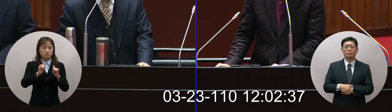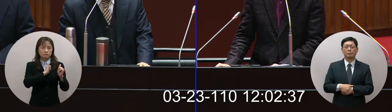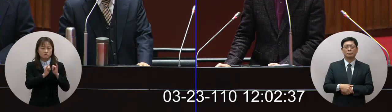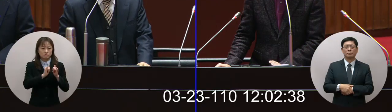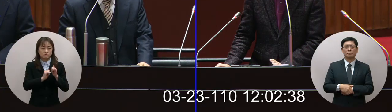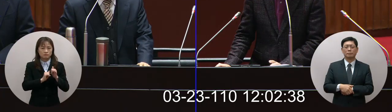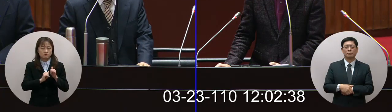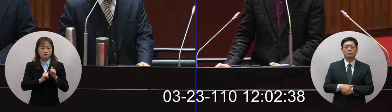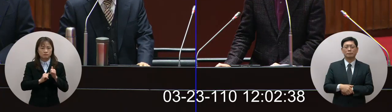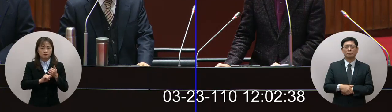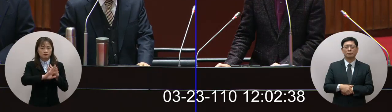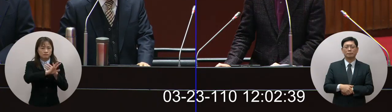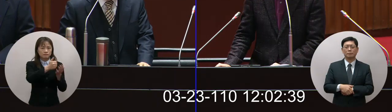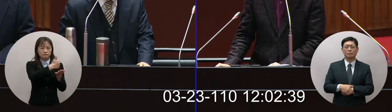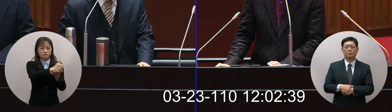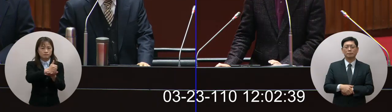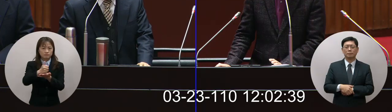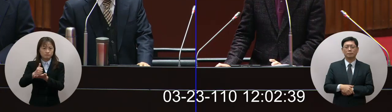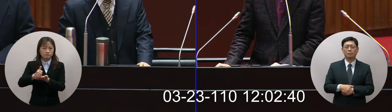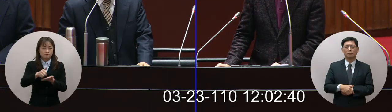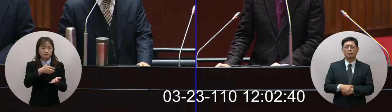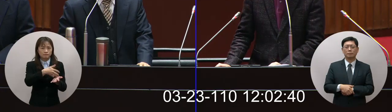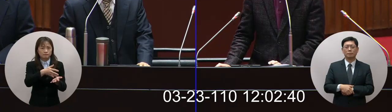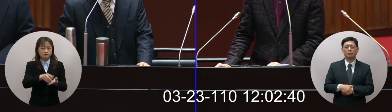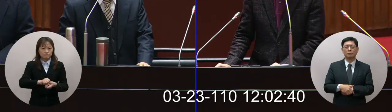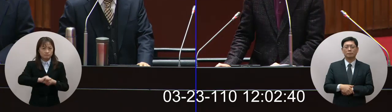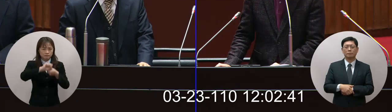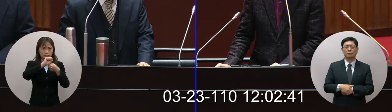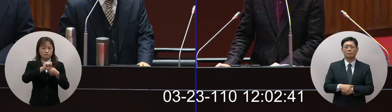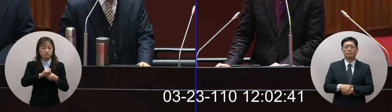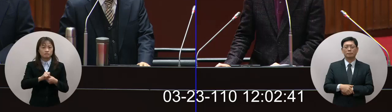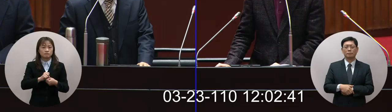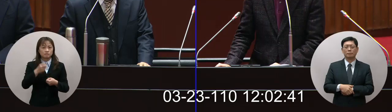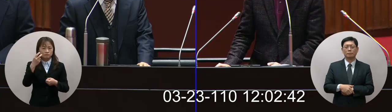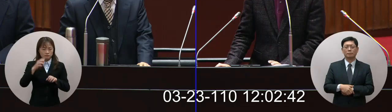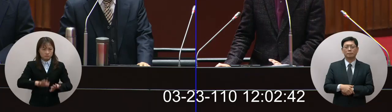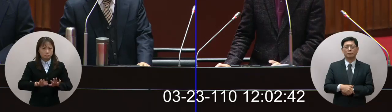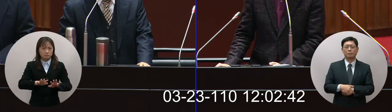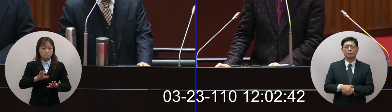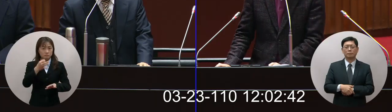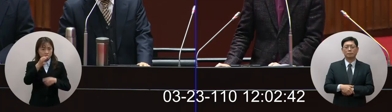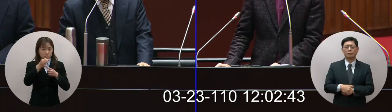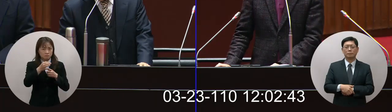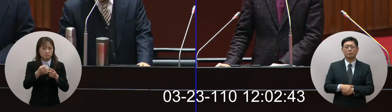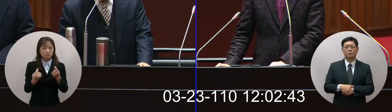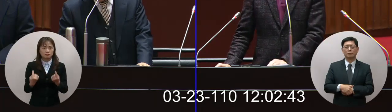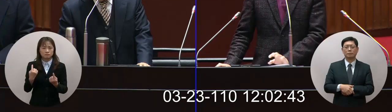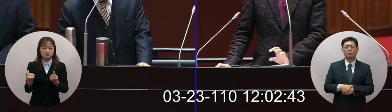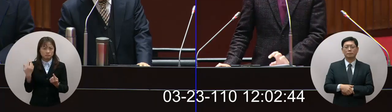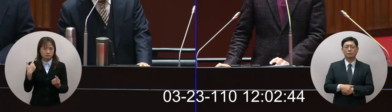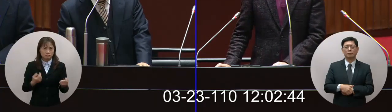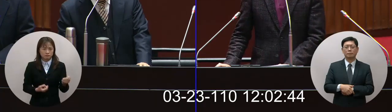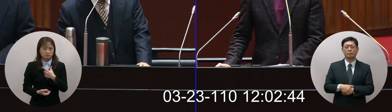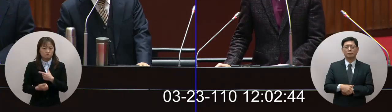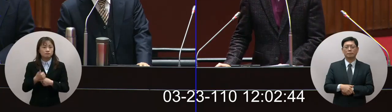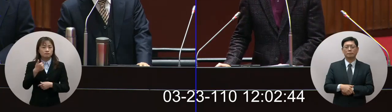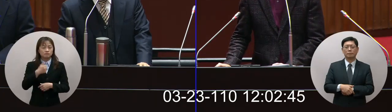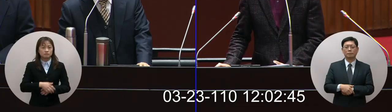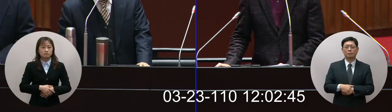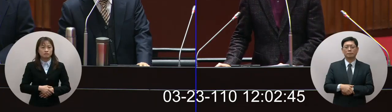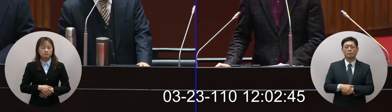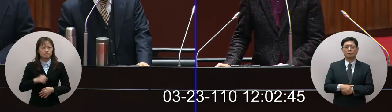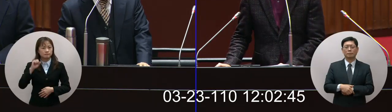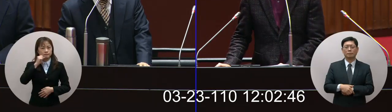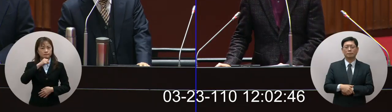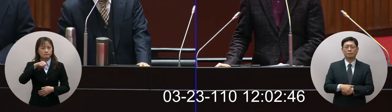销，现在的凤梨的价格还比去年前年好。那相关台湾的农产品，我